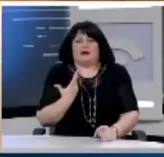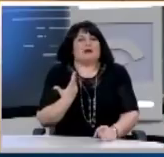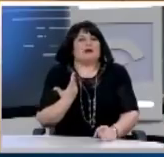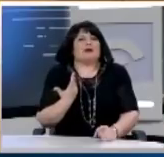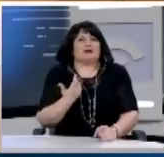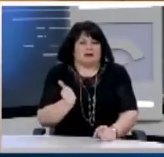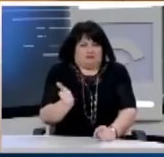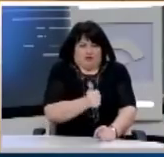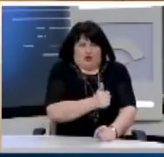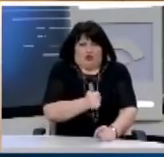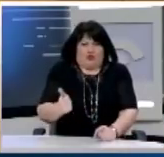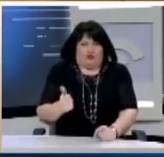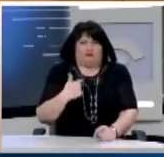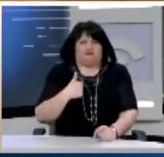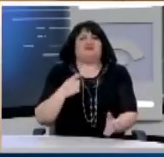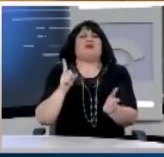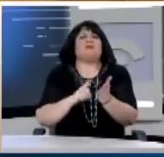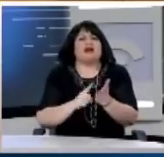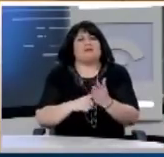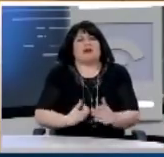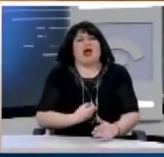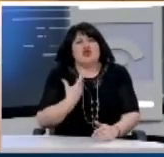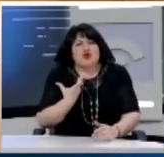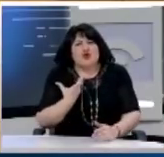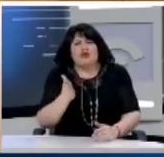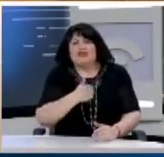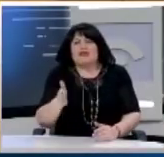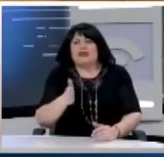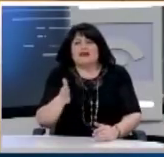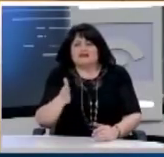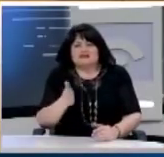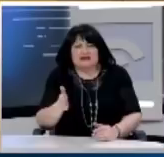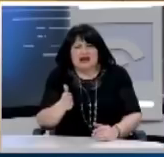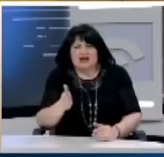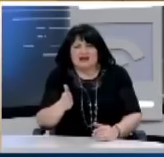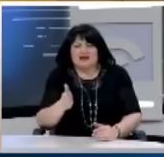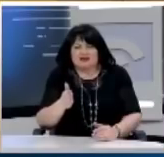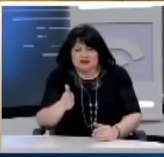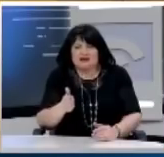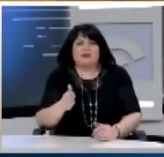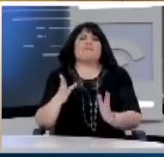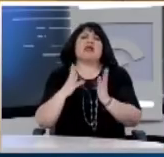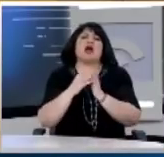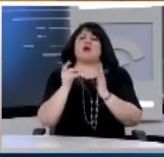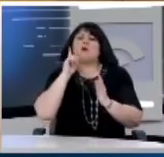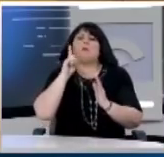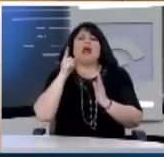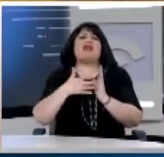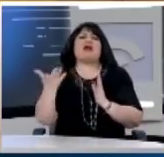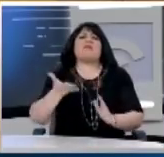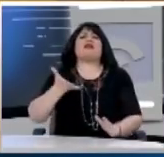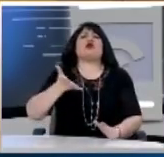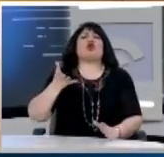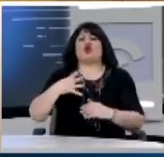τόσο απομονωμένοι όσο θα πρέπει να νιώθει η 15χρονη Σουηδέζα Γκρέτα Θούμπεργκ μετά από